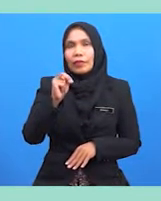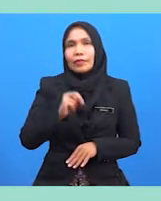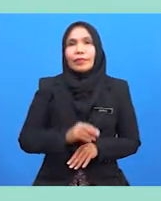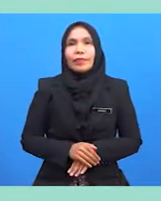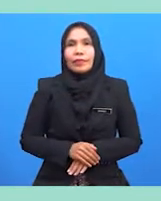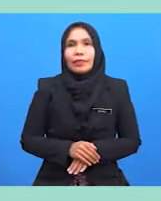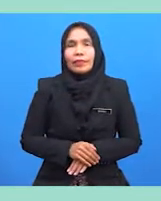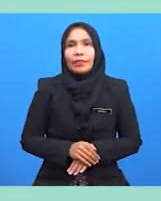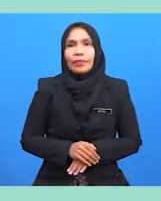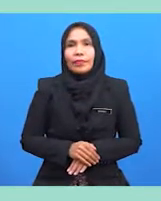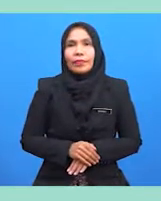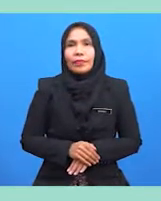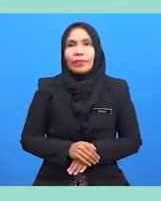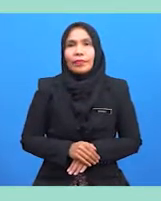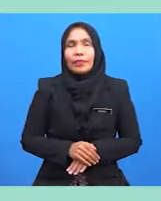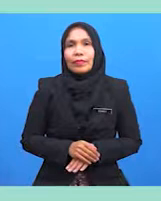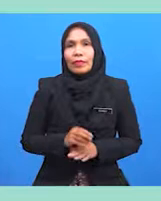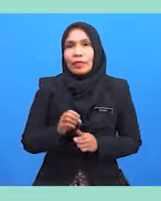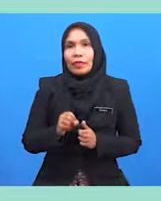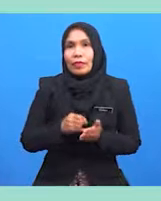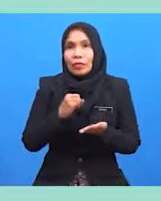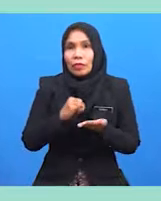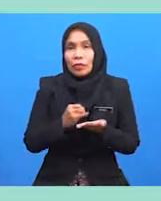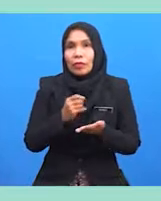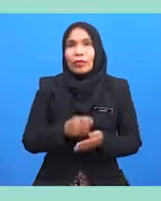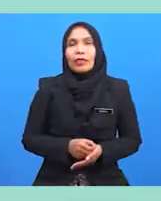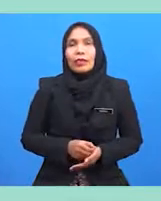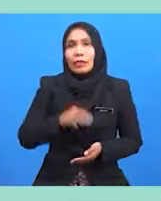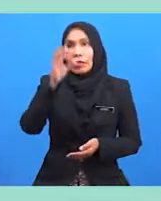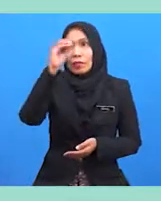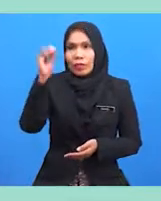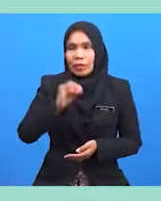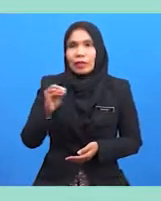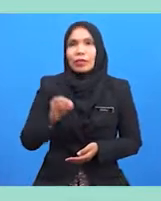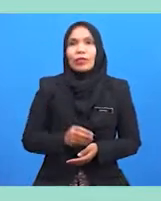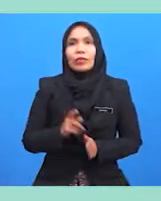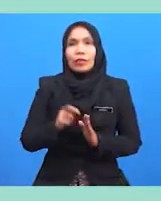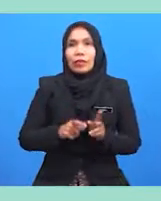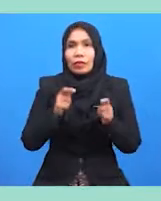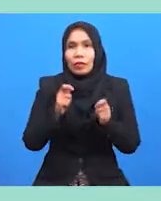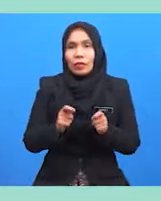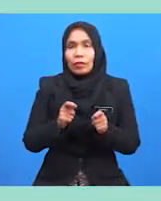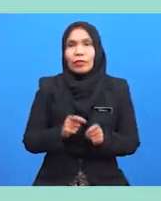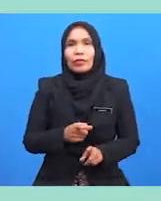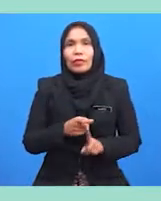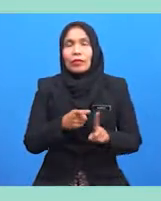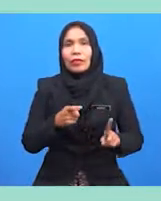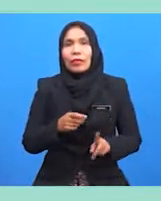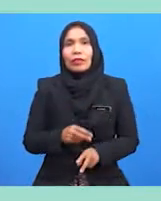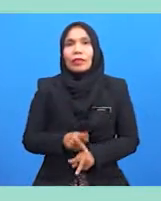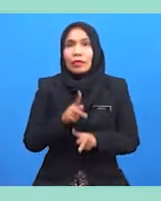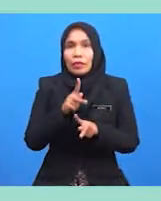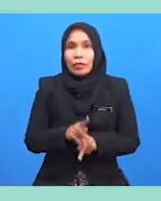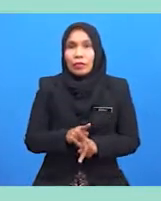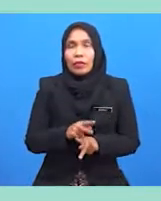rezerv tunai iaitu sejumlah peratus tertentu daripada simpanan pelanggan yang wajib